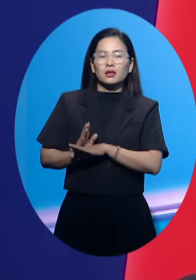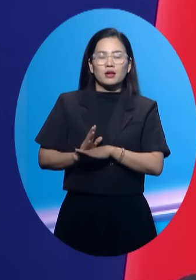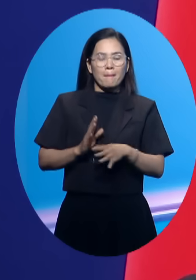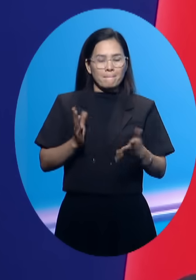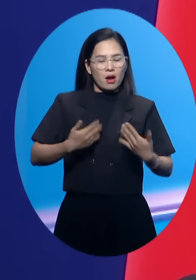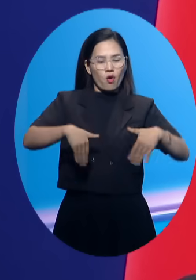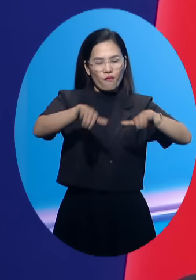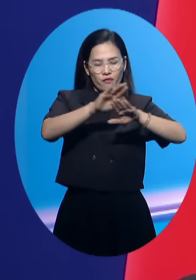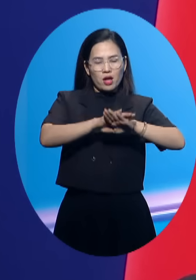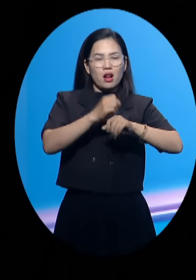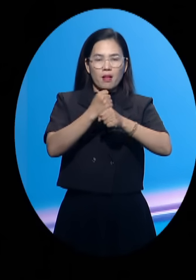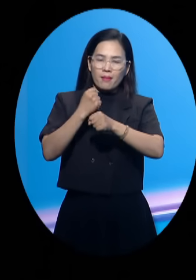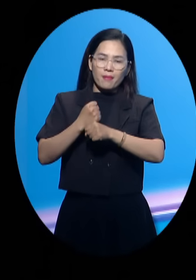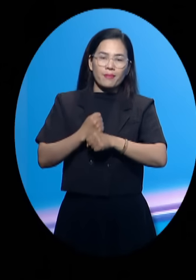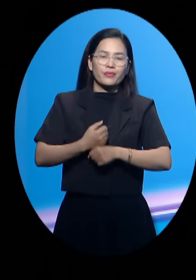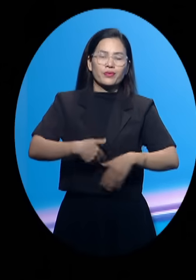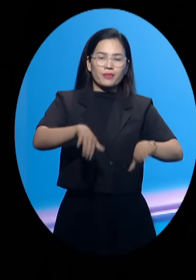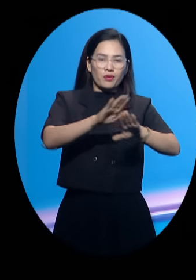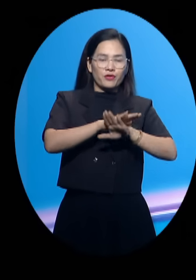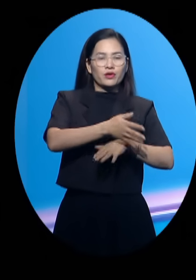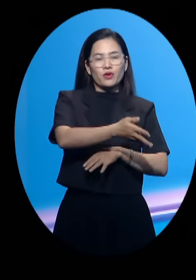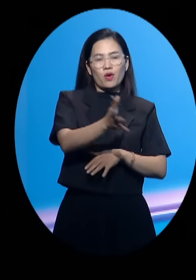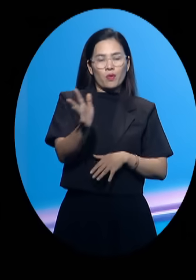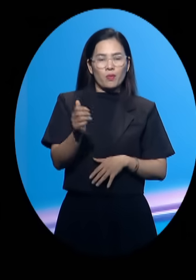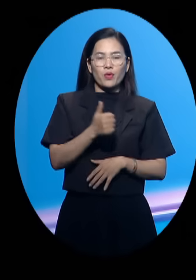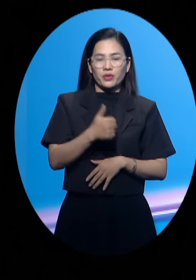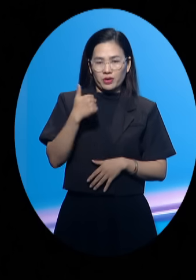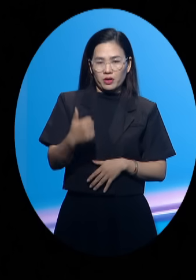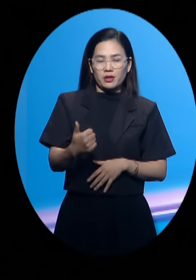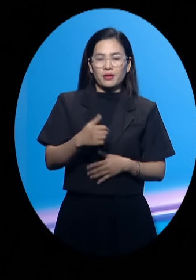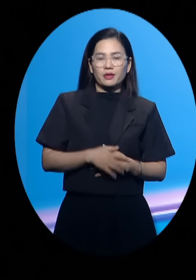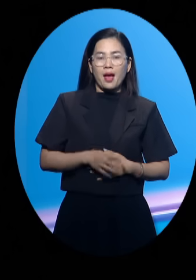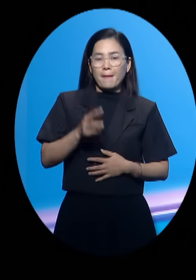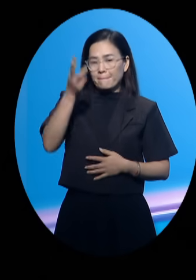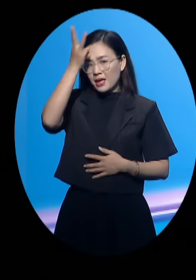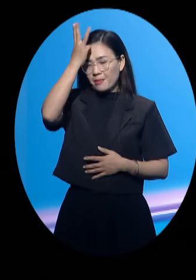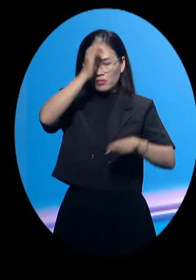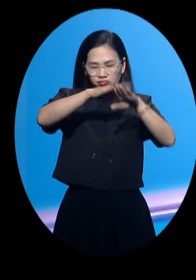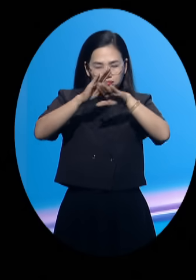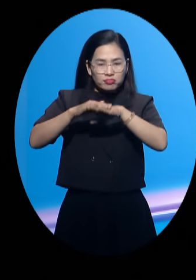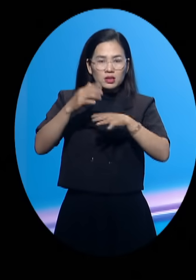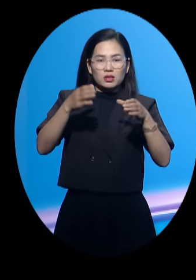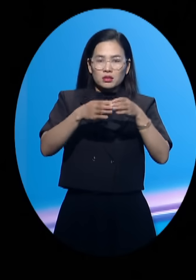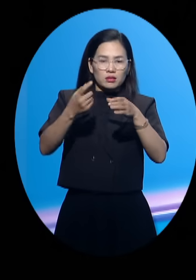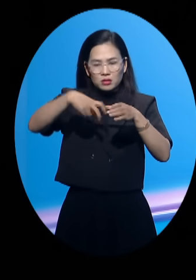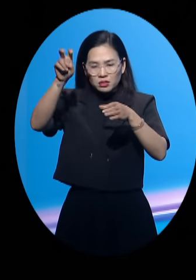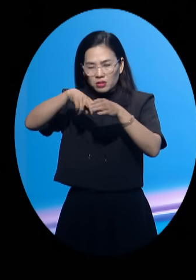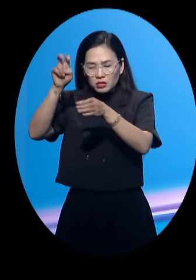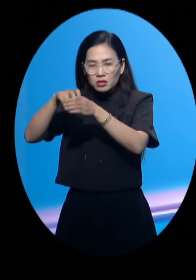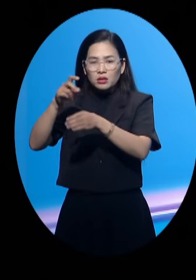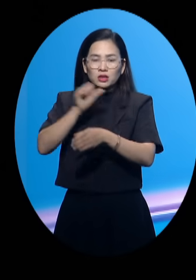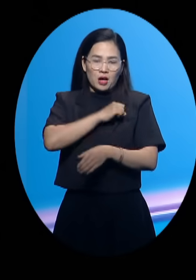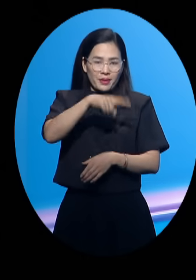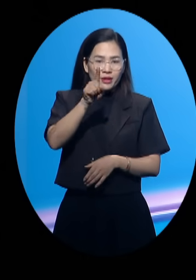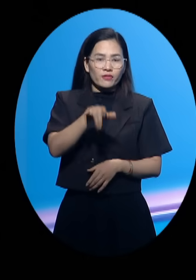và tài sản của công dân. Tuần trước, Đại sứ quán Trung Quốc tại Myanmar kêu gọi công dân nước này rời Lao Cai càng sớm càng tốt,